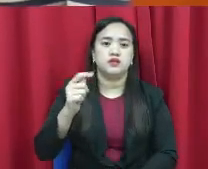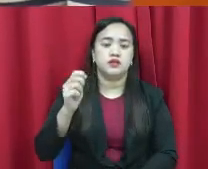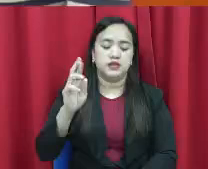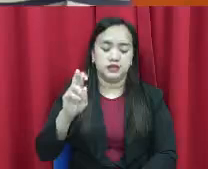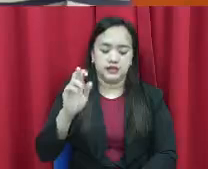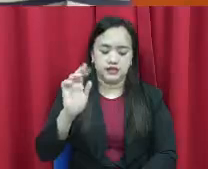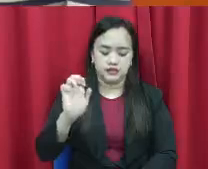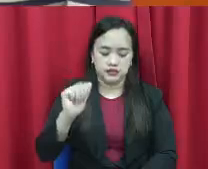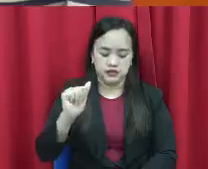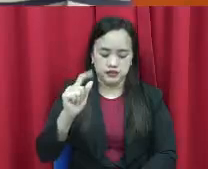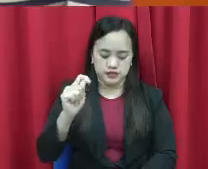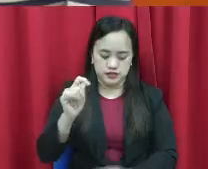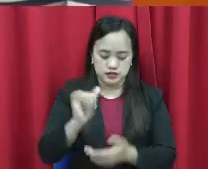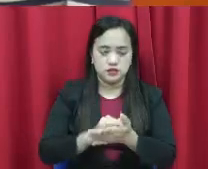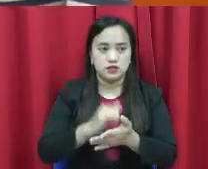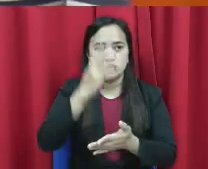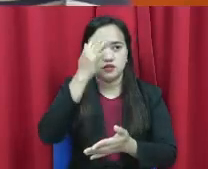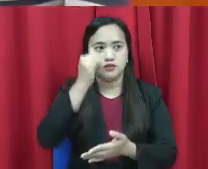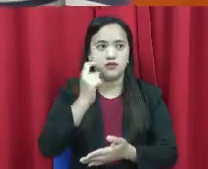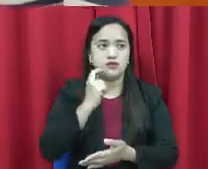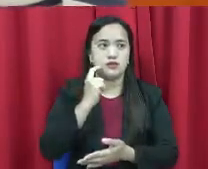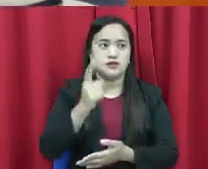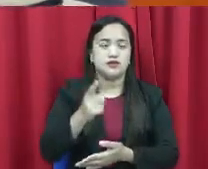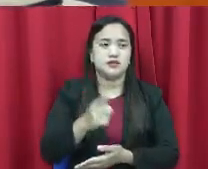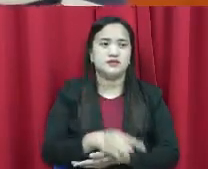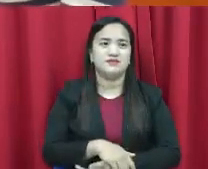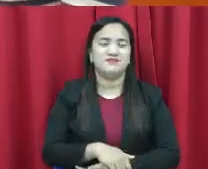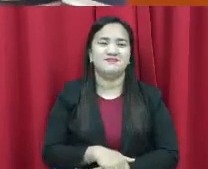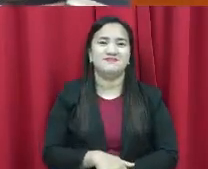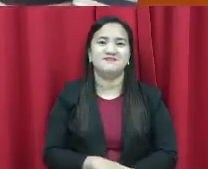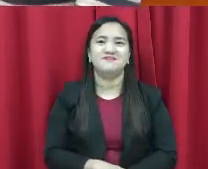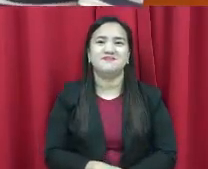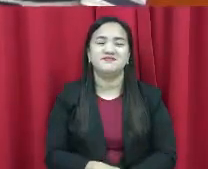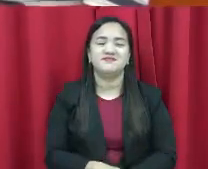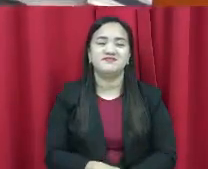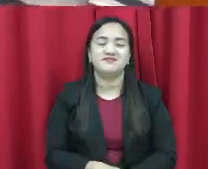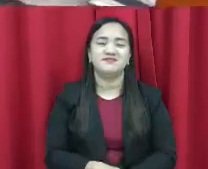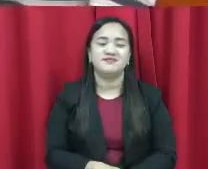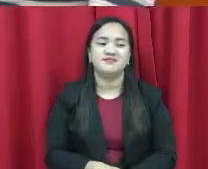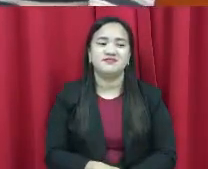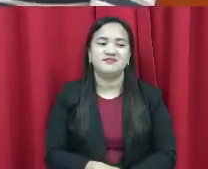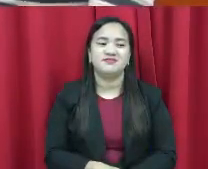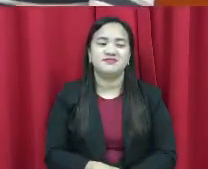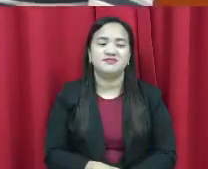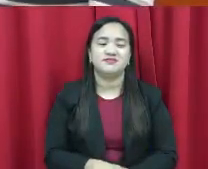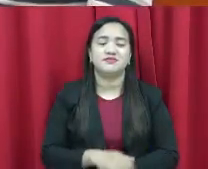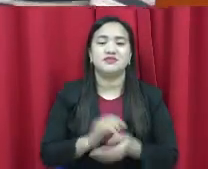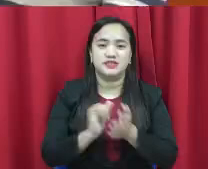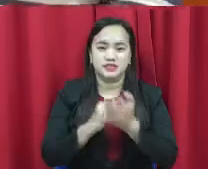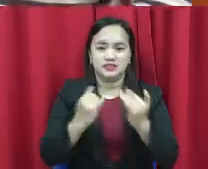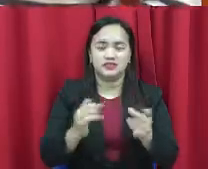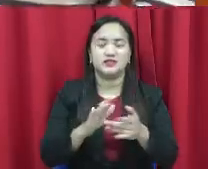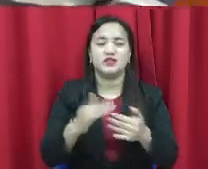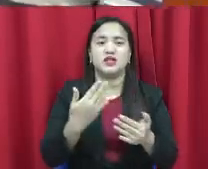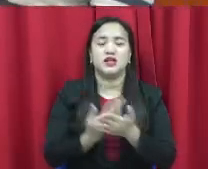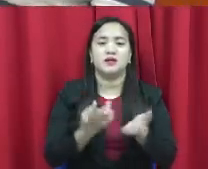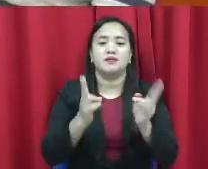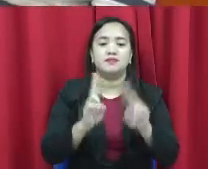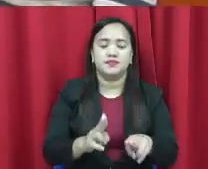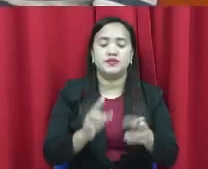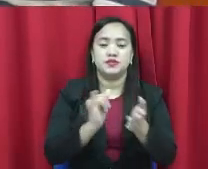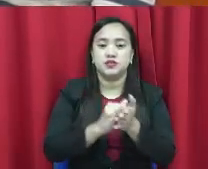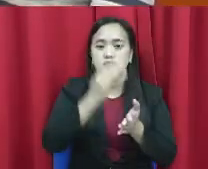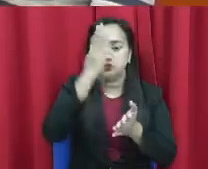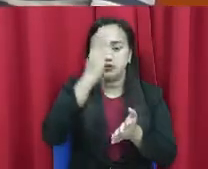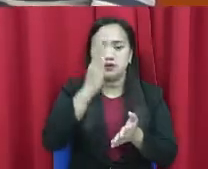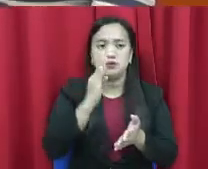ah masunurin po yung Pastor natin kaya talagang Ah yun po ay nangyari kaya sa biyaya po ng panginoon